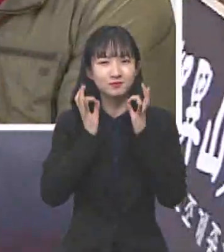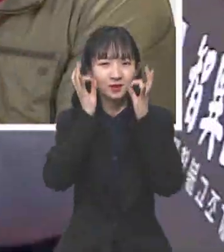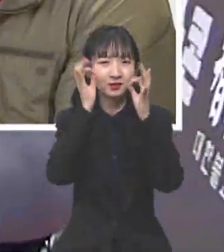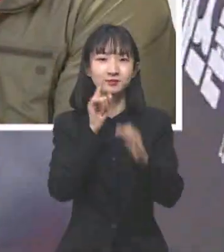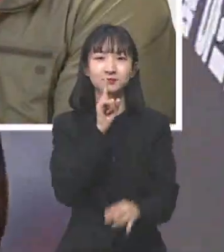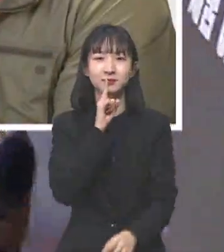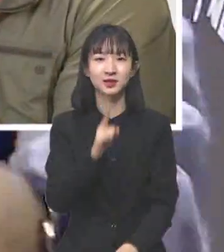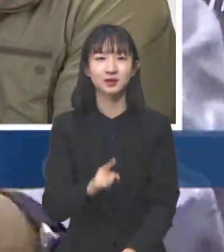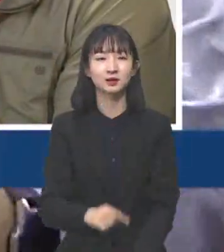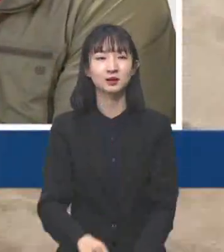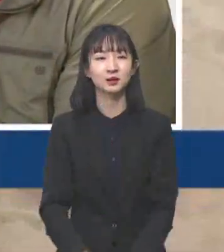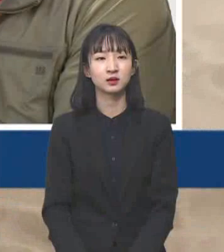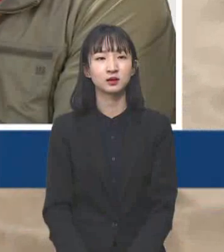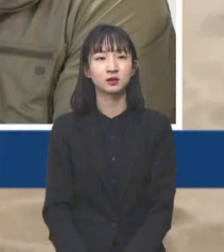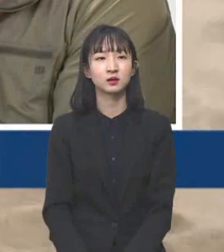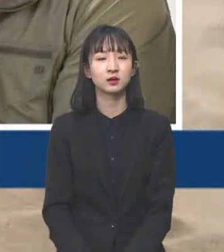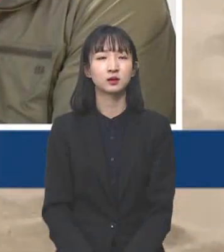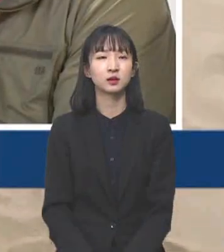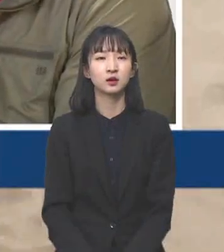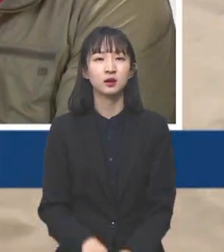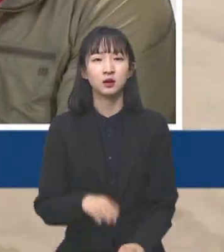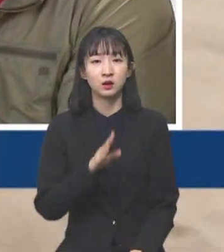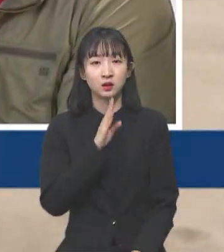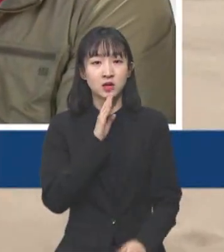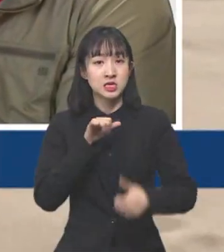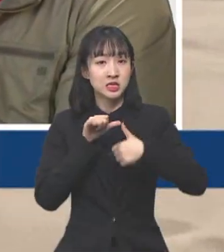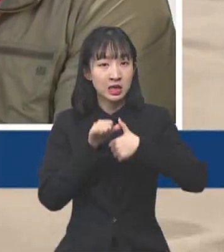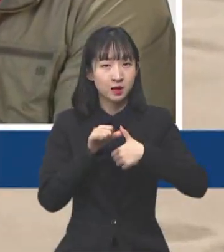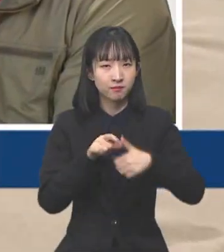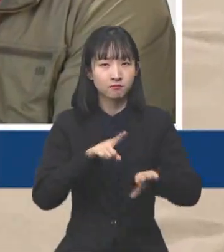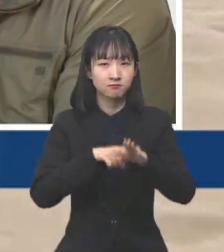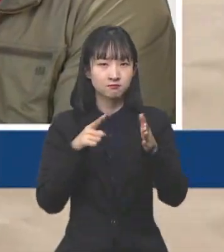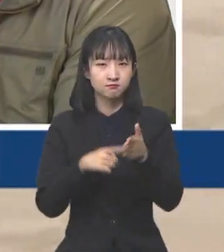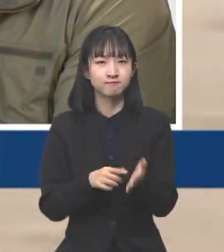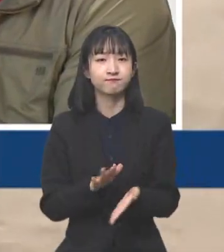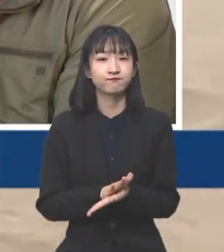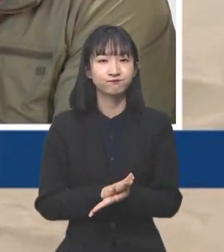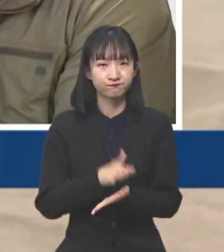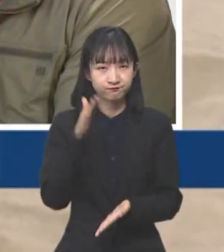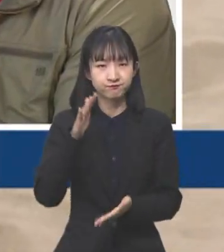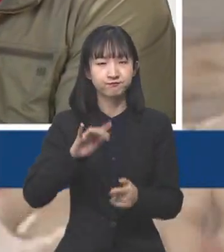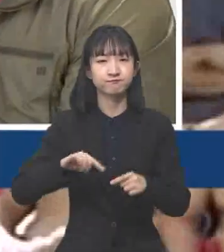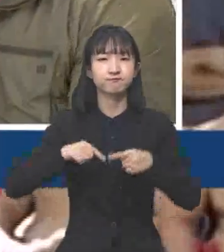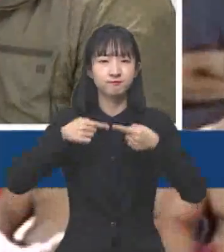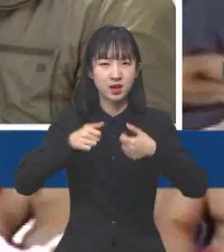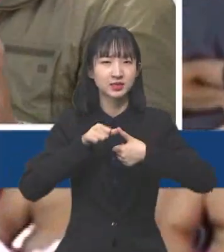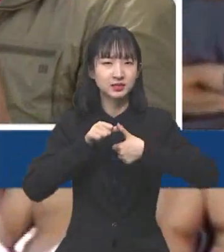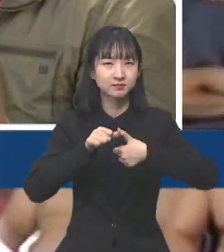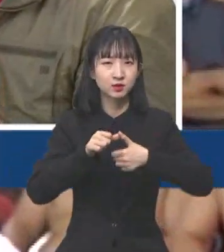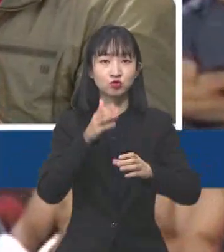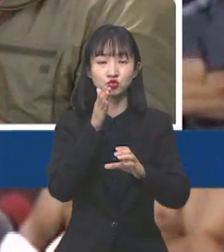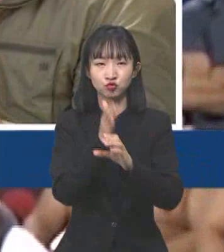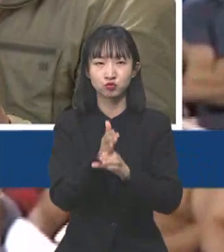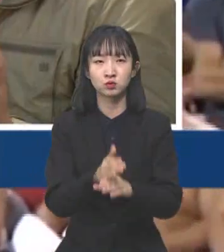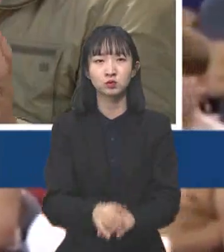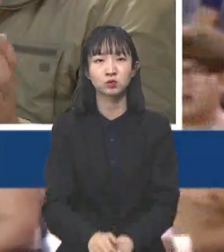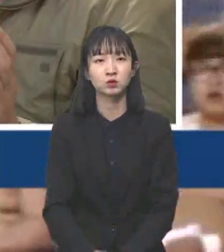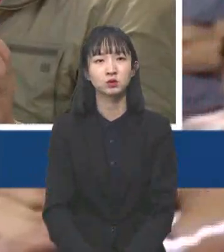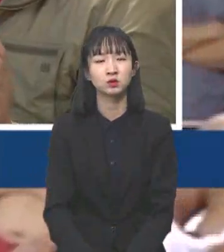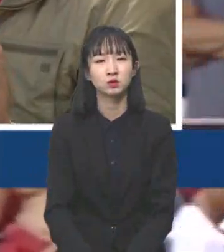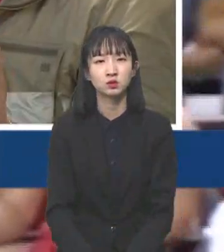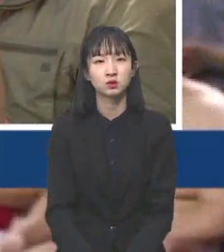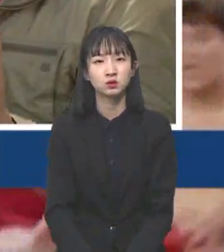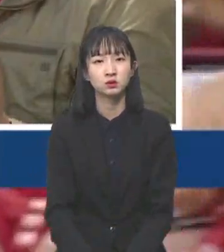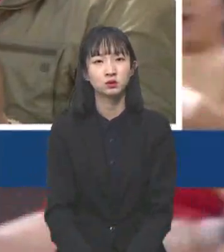엄 처음에 정말 열정을 갖고 고 어 그 섀도우를 하는 선수들이 된거 최근 자체를 굉장히